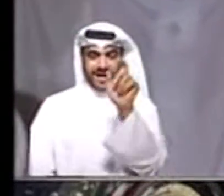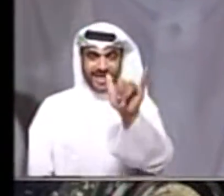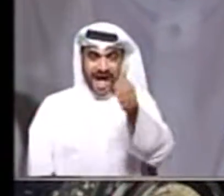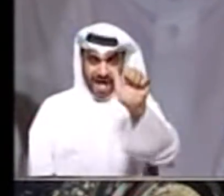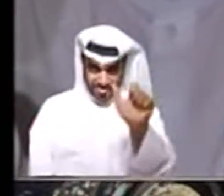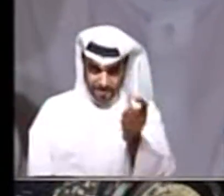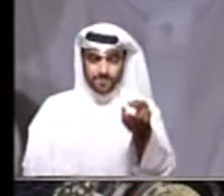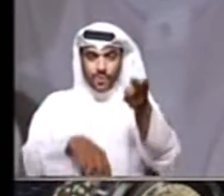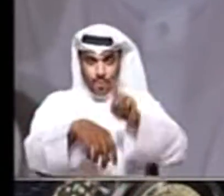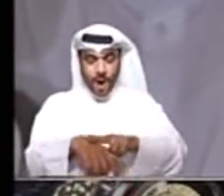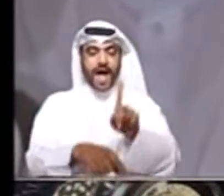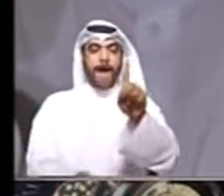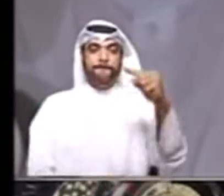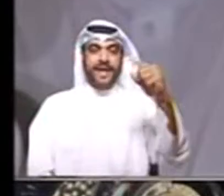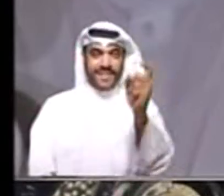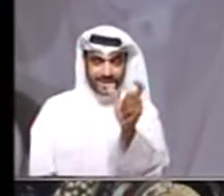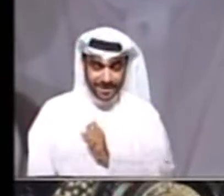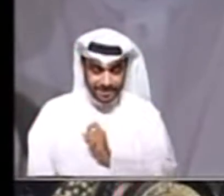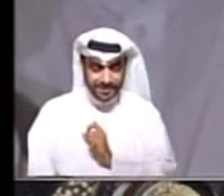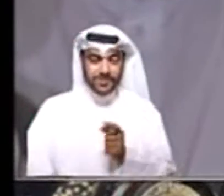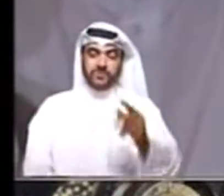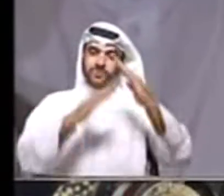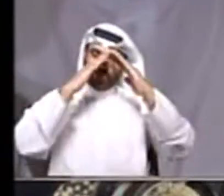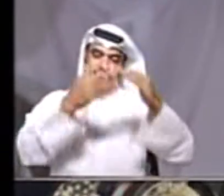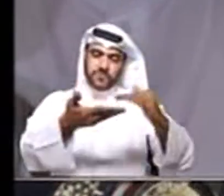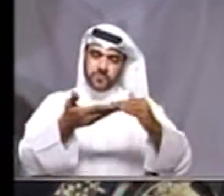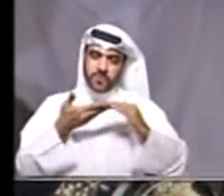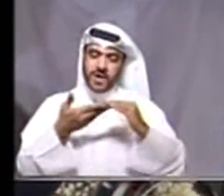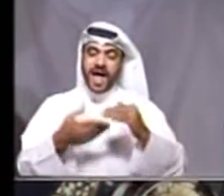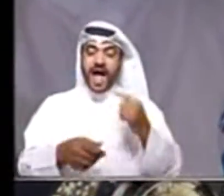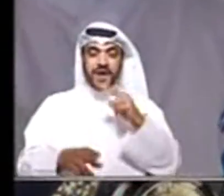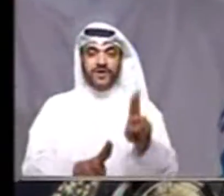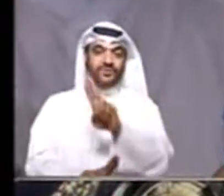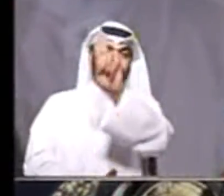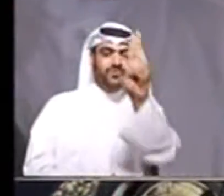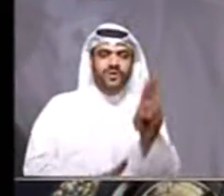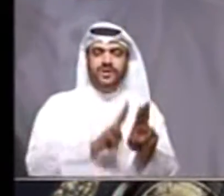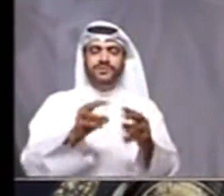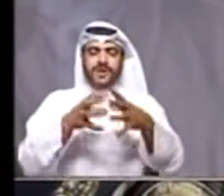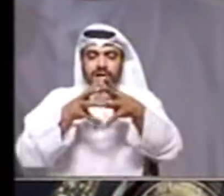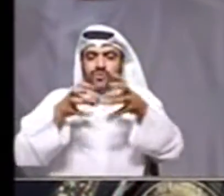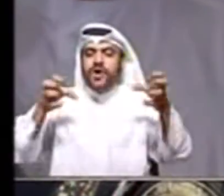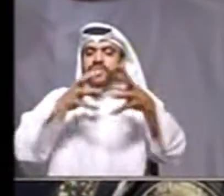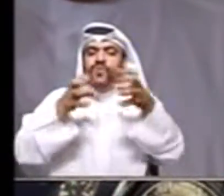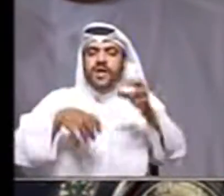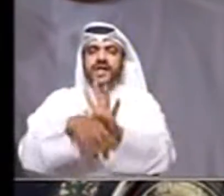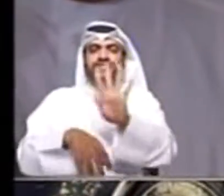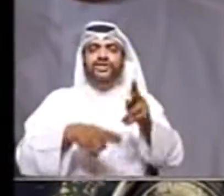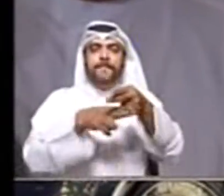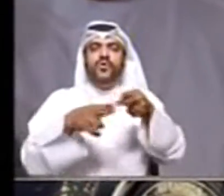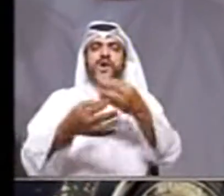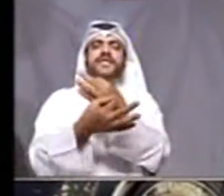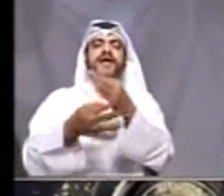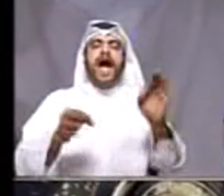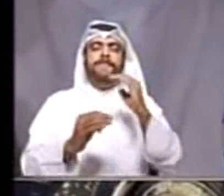والأخ العزيز الدكتور بدر حامد الملا، على هذه الفرصة التي أتاحوها لنا اليوم لكي نوضح للشعب الكويت الكريم هذه